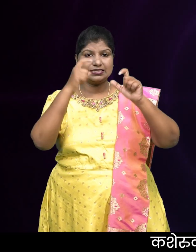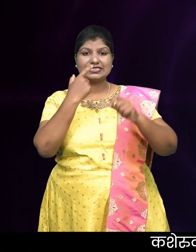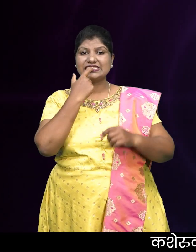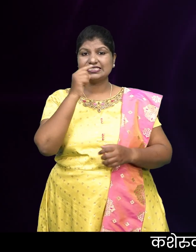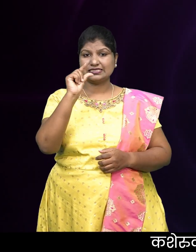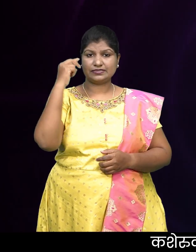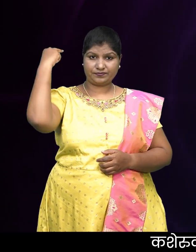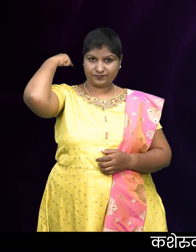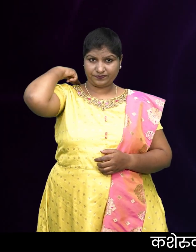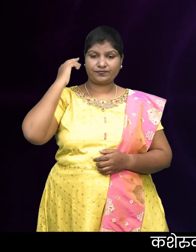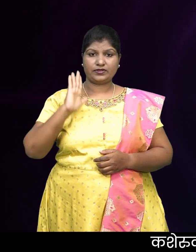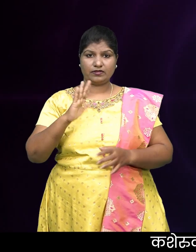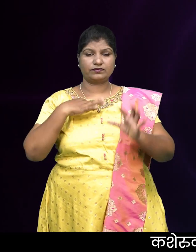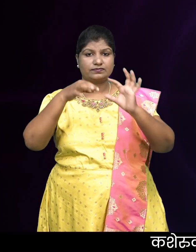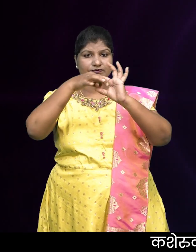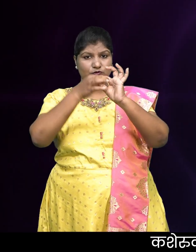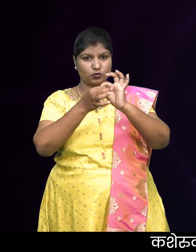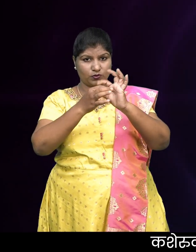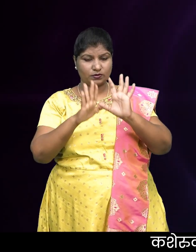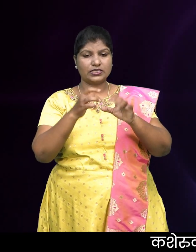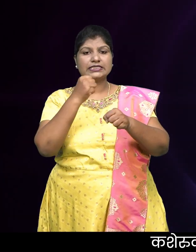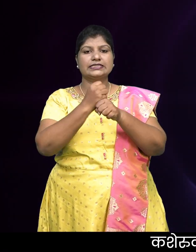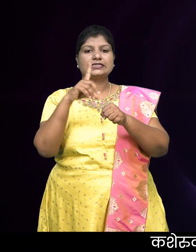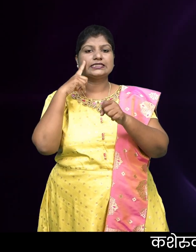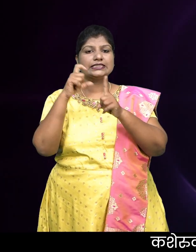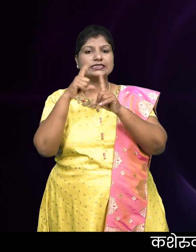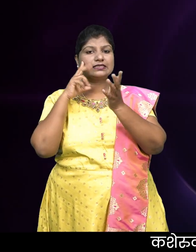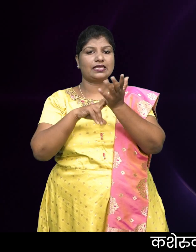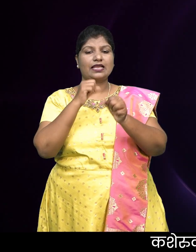कशेरुकाएं ग्लाइडिंग बिंदुओं से जुड़ी होती है